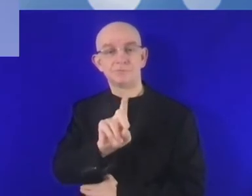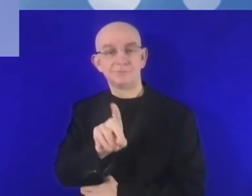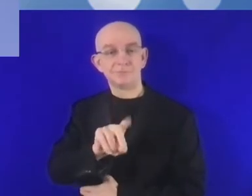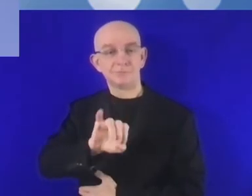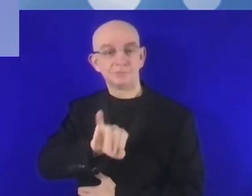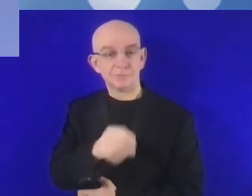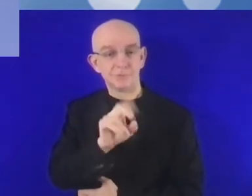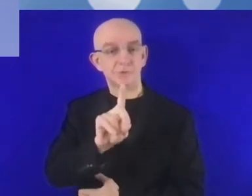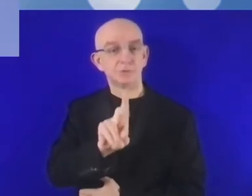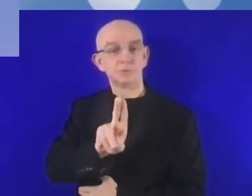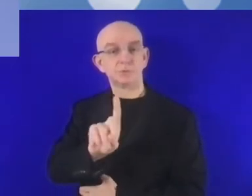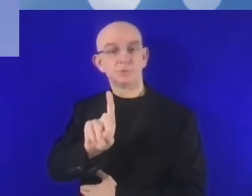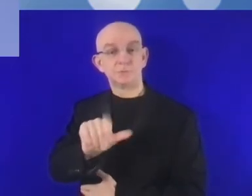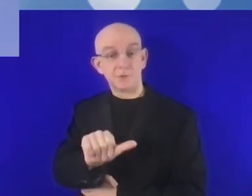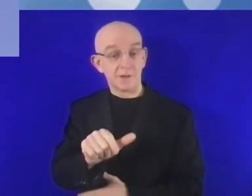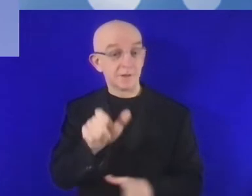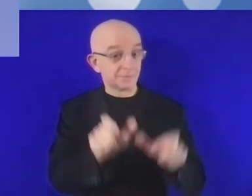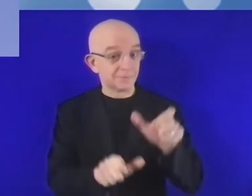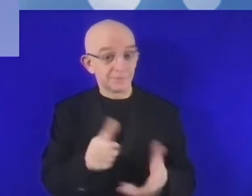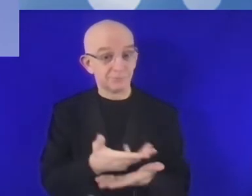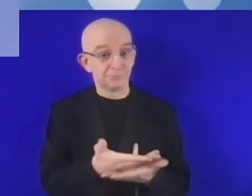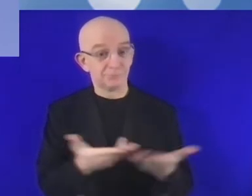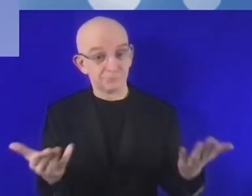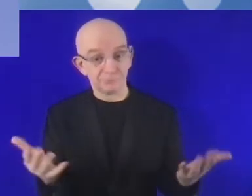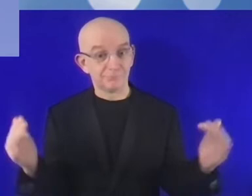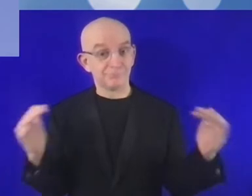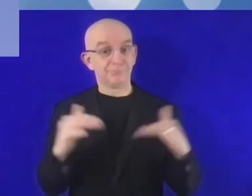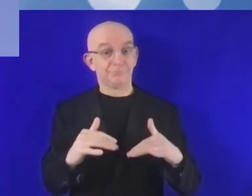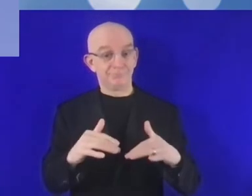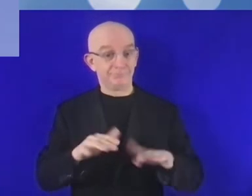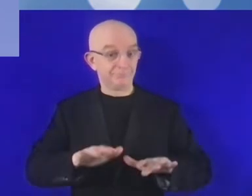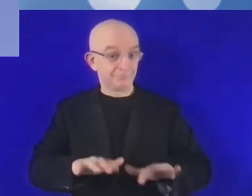ونرحب بالجميع الذين يشاركون في